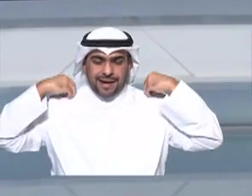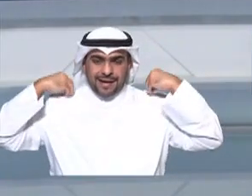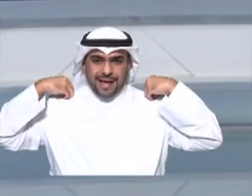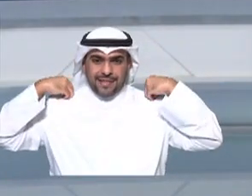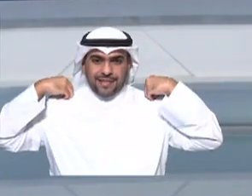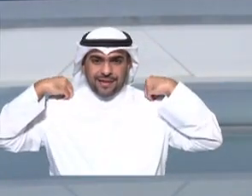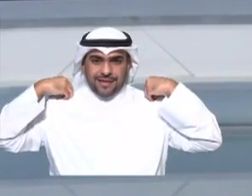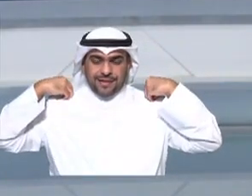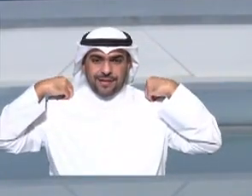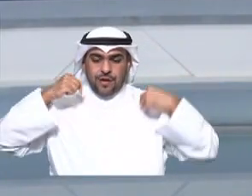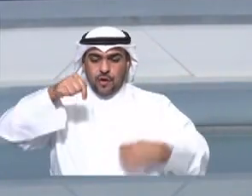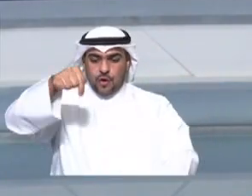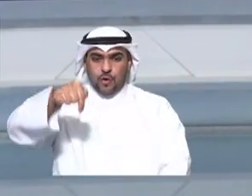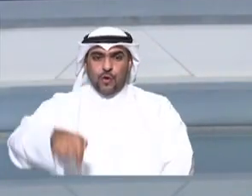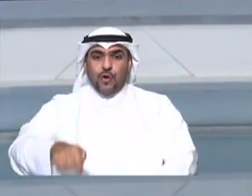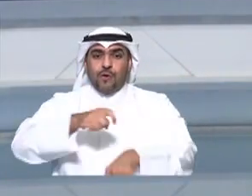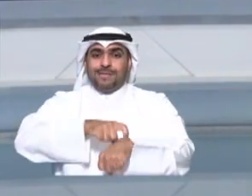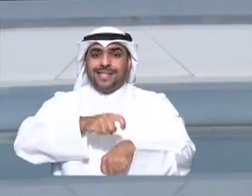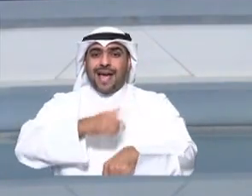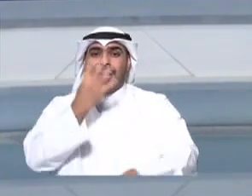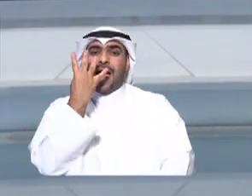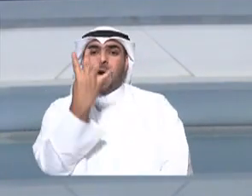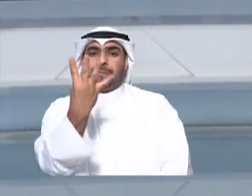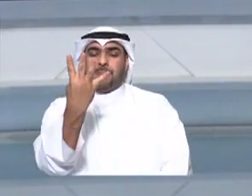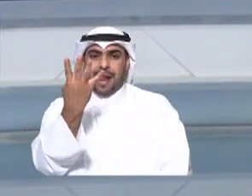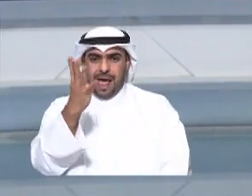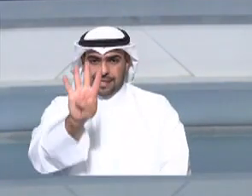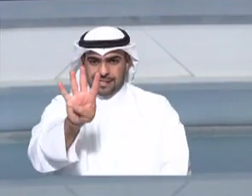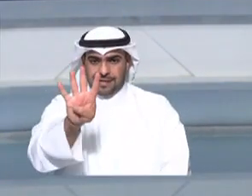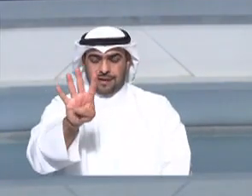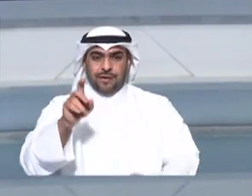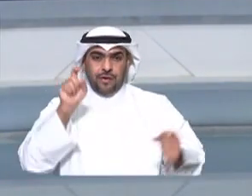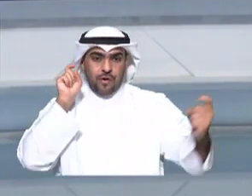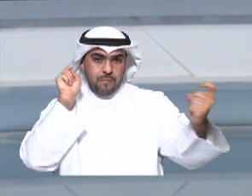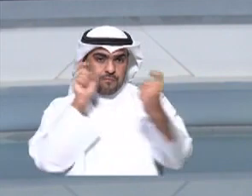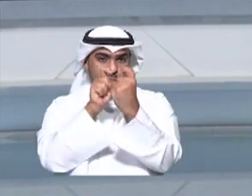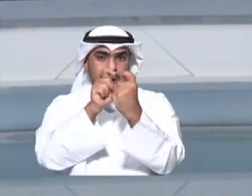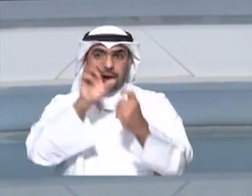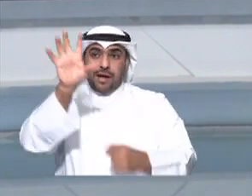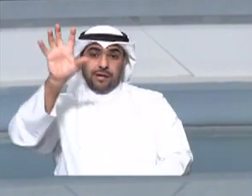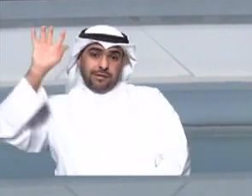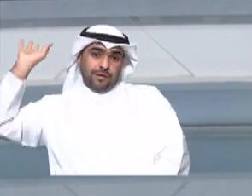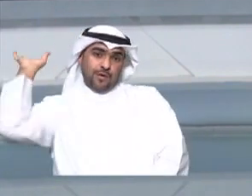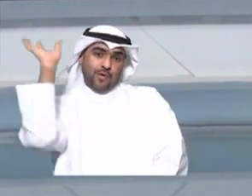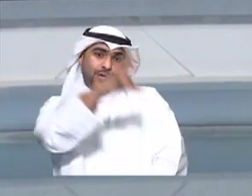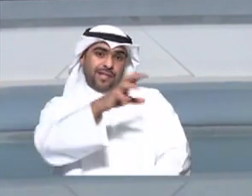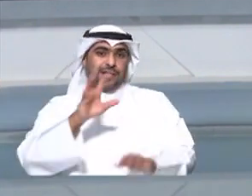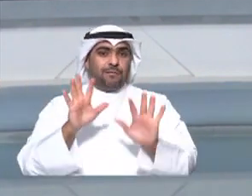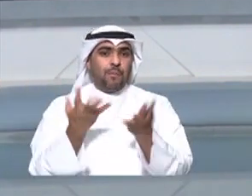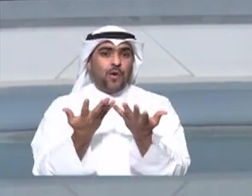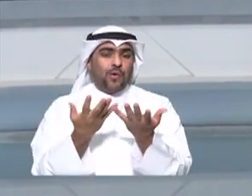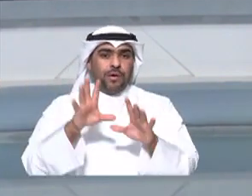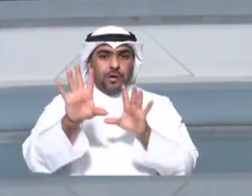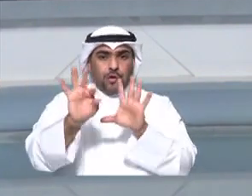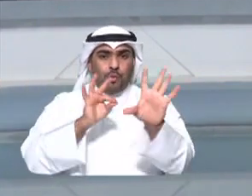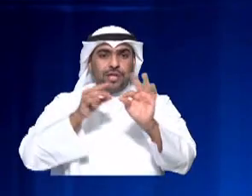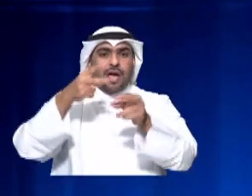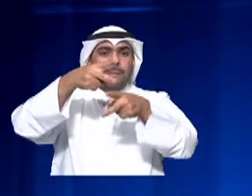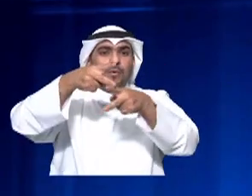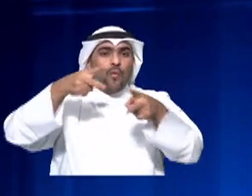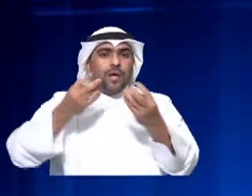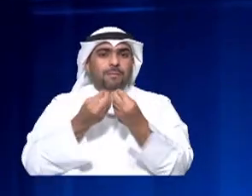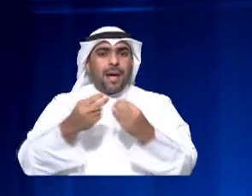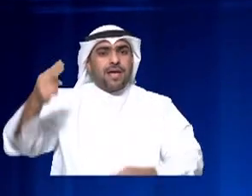يلتقي في الرابعة من مساء اليوم منتخبنا الوطني للشباب لكرة اليد مع شقيقه السعودي ضمن منافسات الجولة